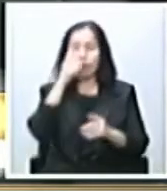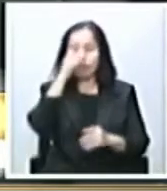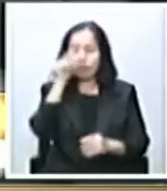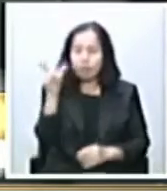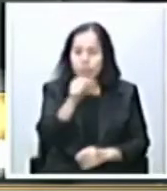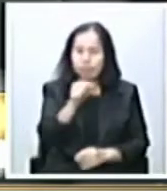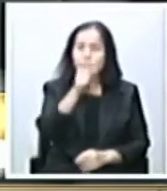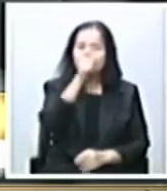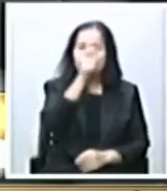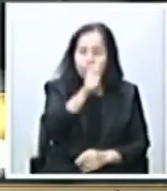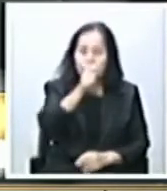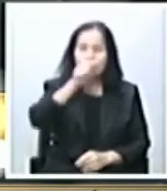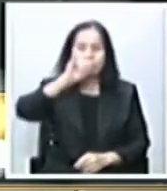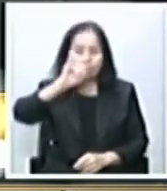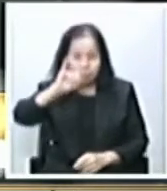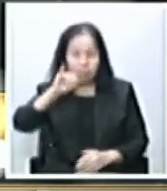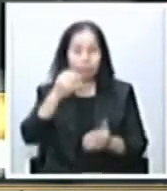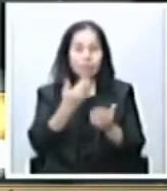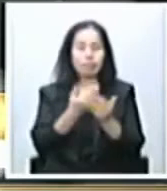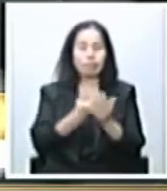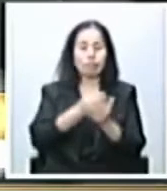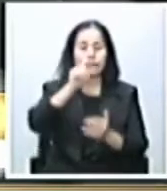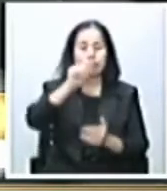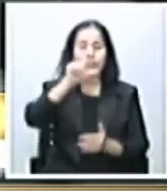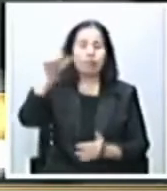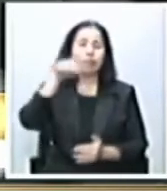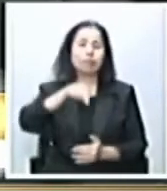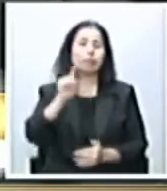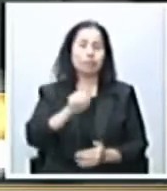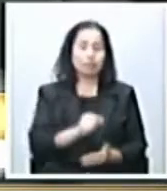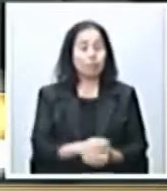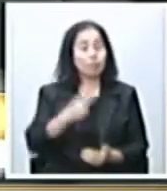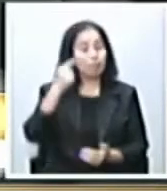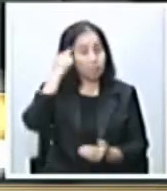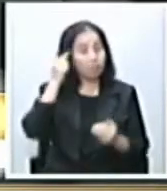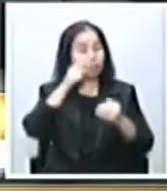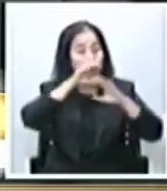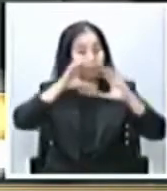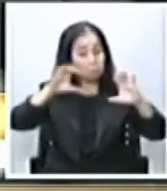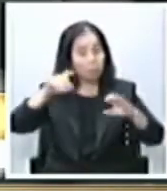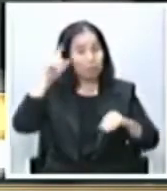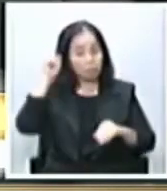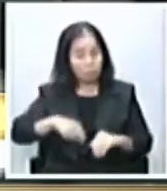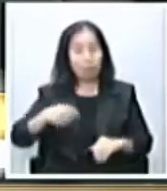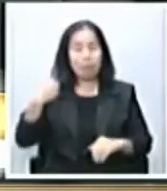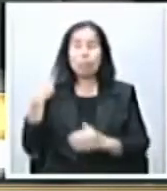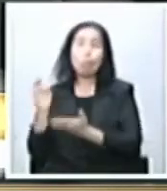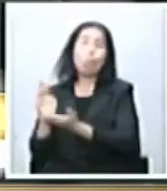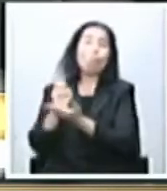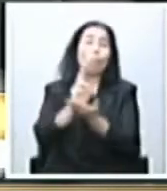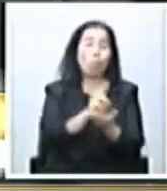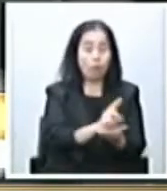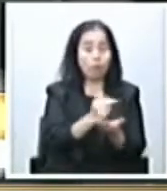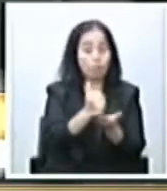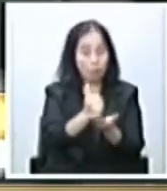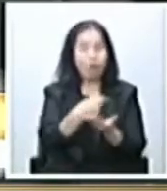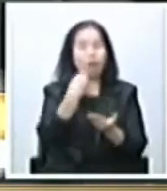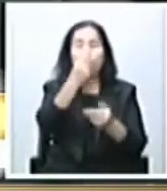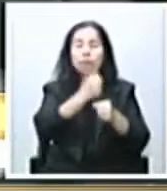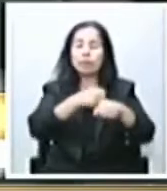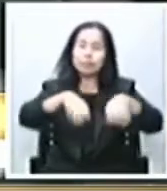นจริงได้ด้วยวงเงินเพียงแค่20ล้านผมคิดว่าภาครัฐคงจะต้องขอรางวัลโนเบลให้กับผู้ดำเนินโครง